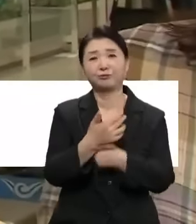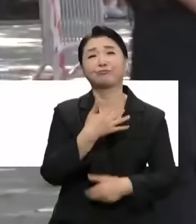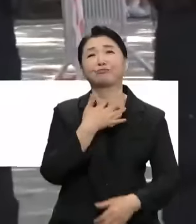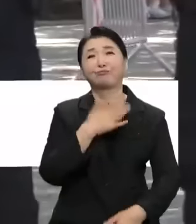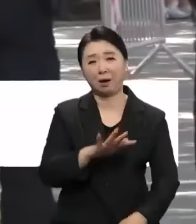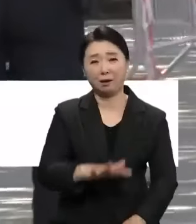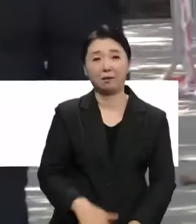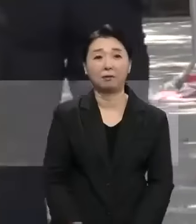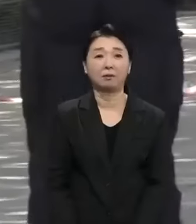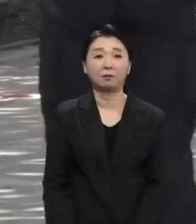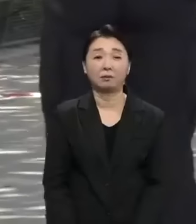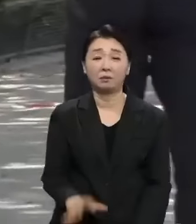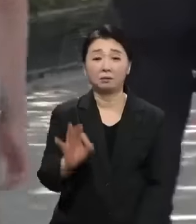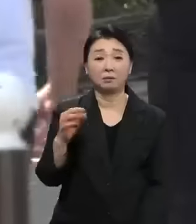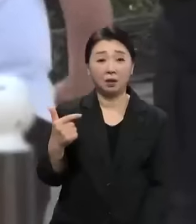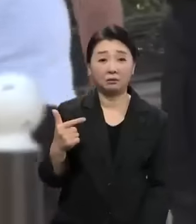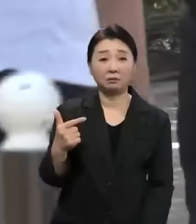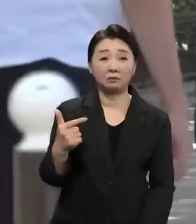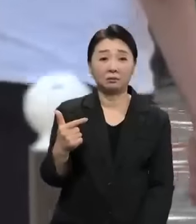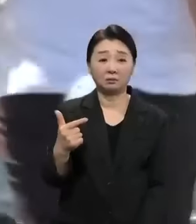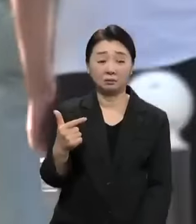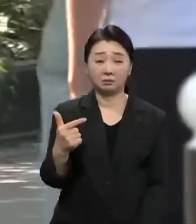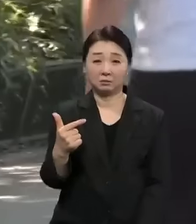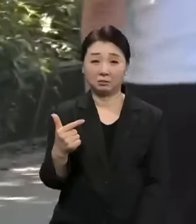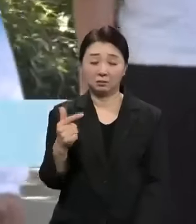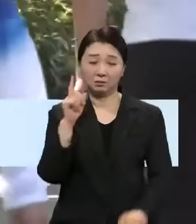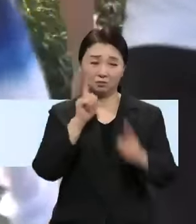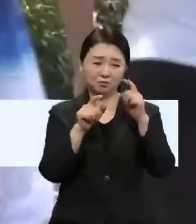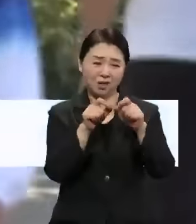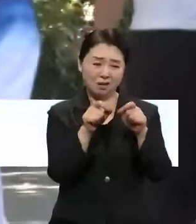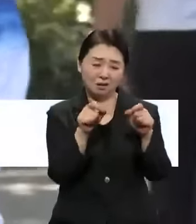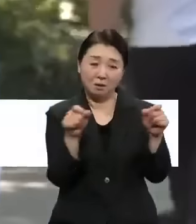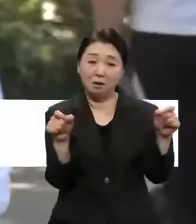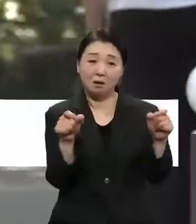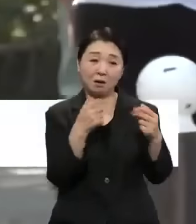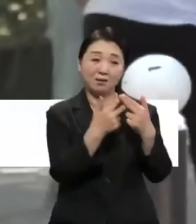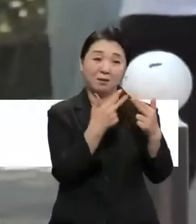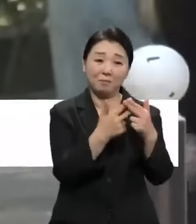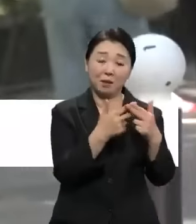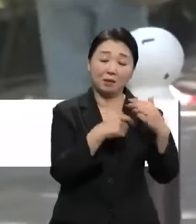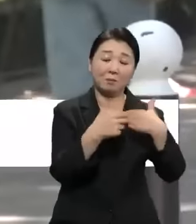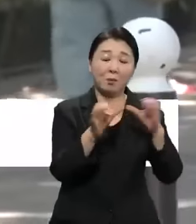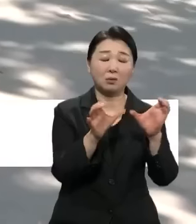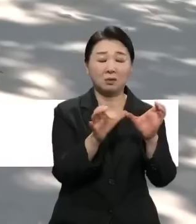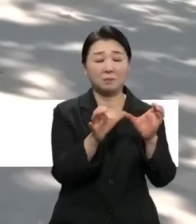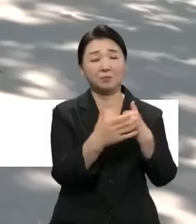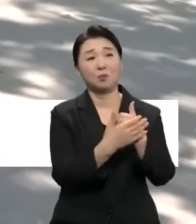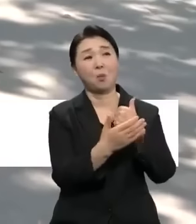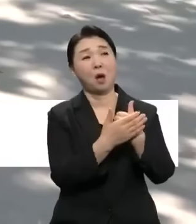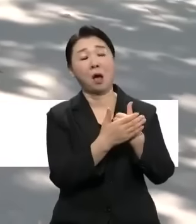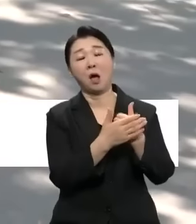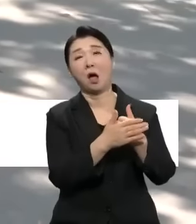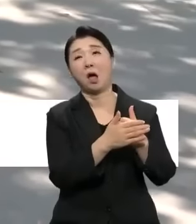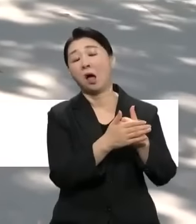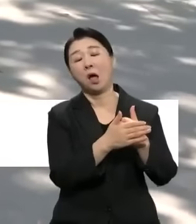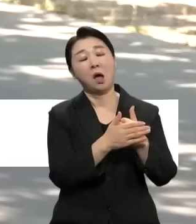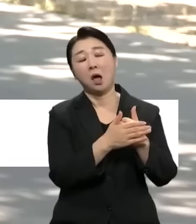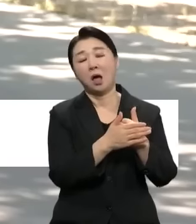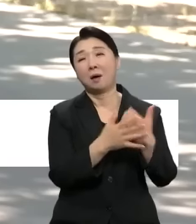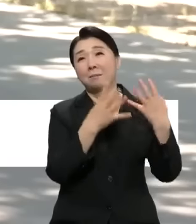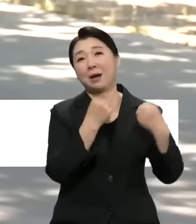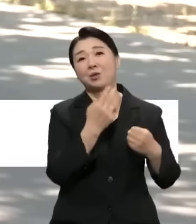없고요. 앞서 안세영은 오랜 기간 부상을 놓고 협회, 대표팀의 대처가 소홀했고 이 때문에